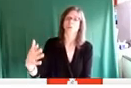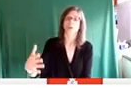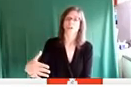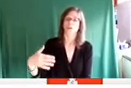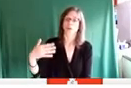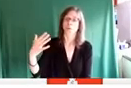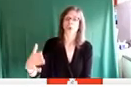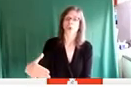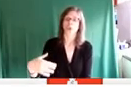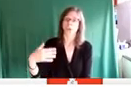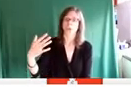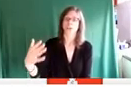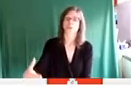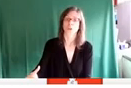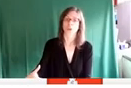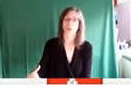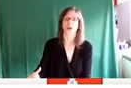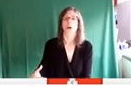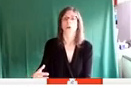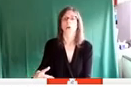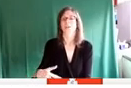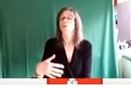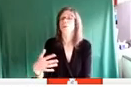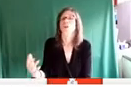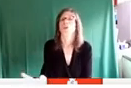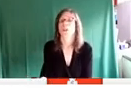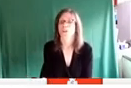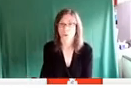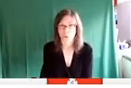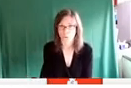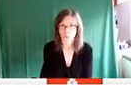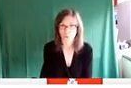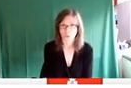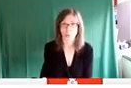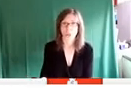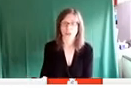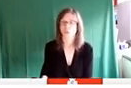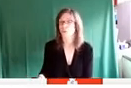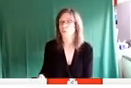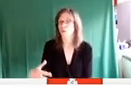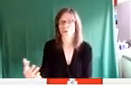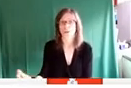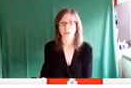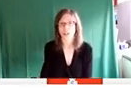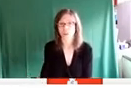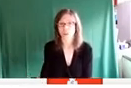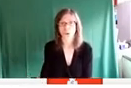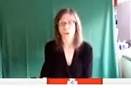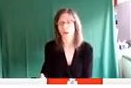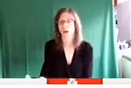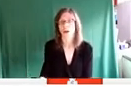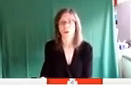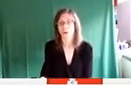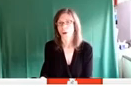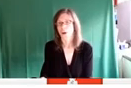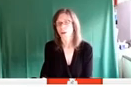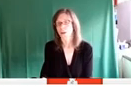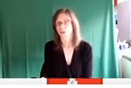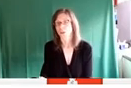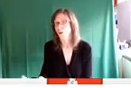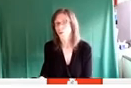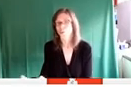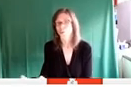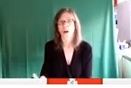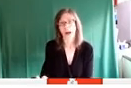la documentation, le code, les résultats. C'est ce qu'on appelle du literate programming. Donc, tous ceux qui utilisent des notebooks